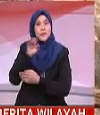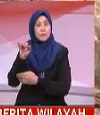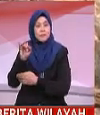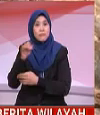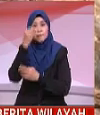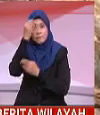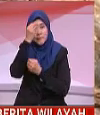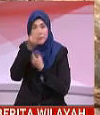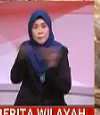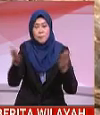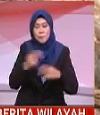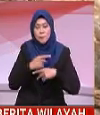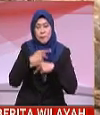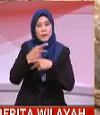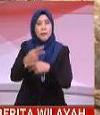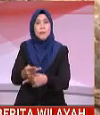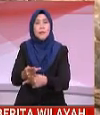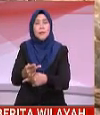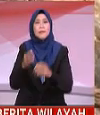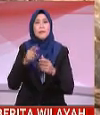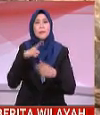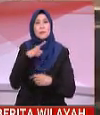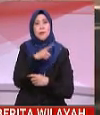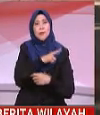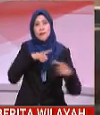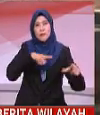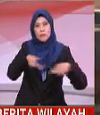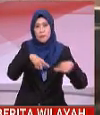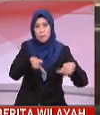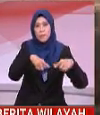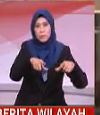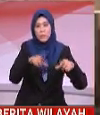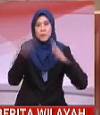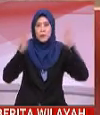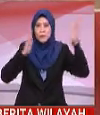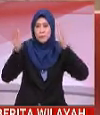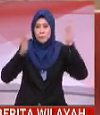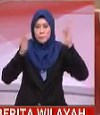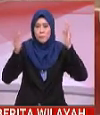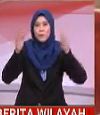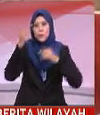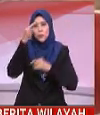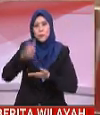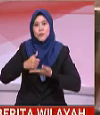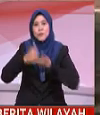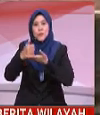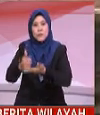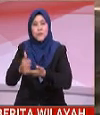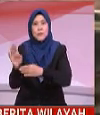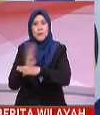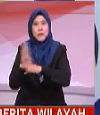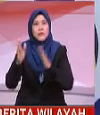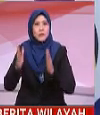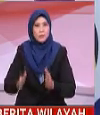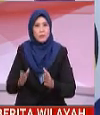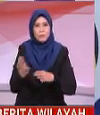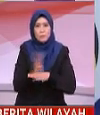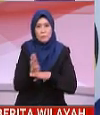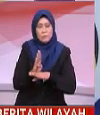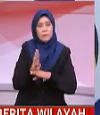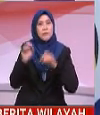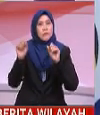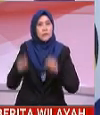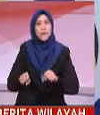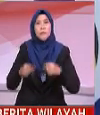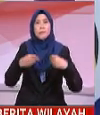memaklumkan pinjaman menerusi Lembaga Perindustrian Kayu Malaysia MTIB itu bagi membantu usahawan bersaing secara kompetitif